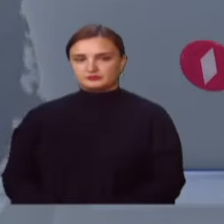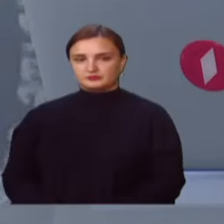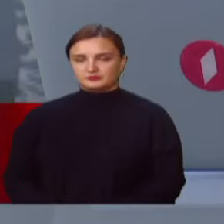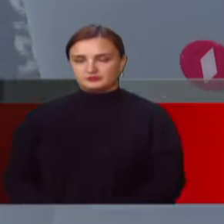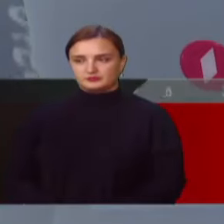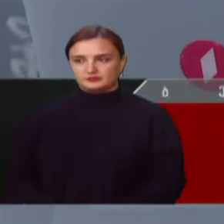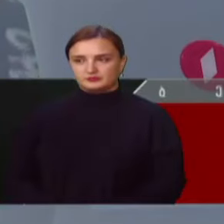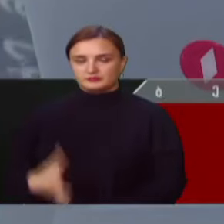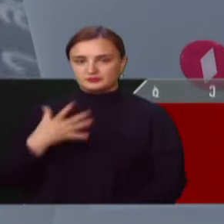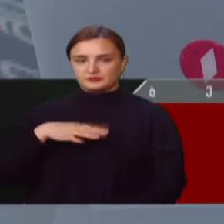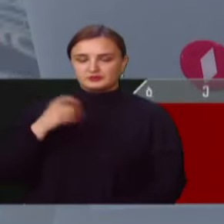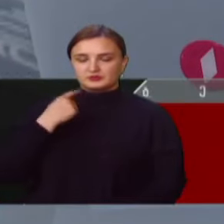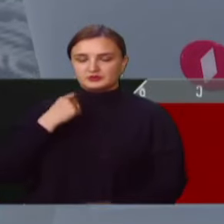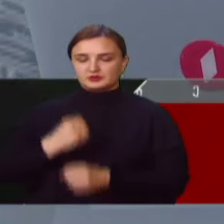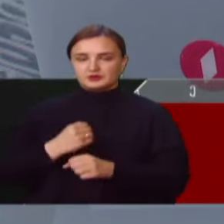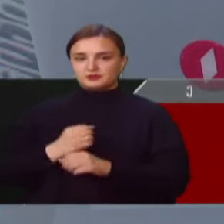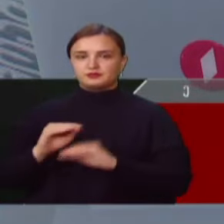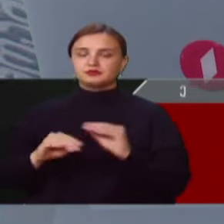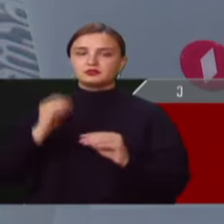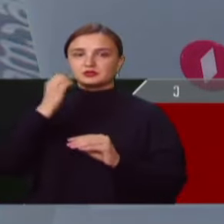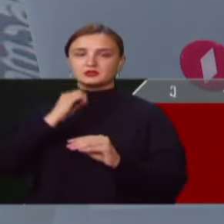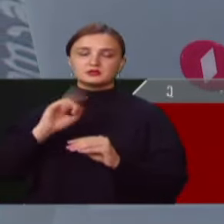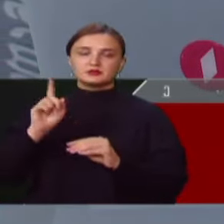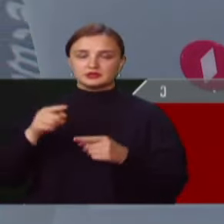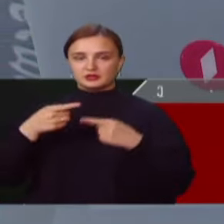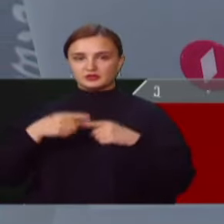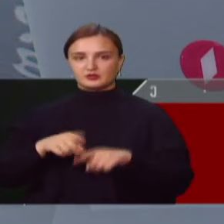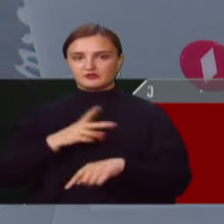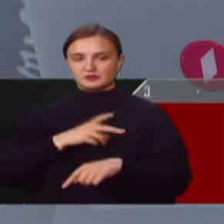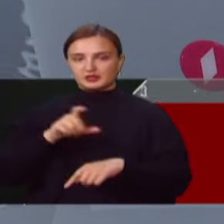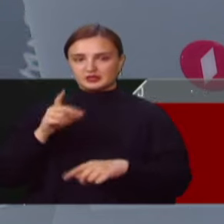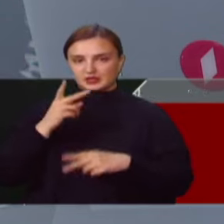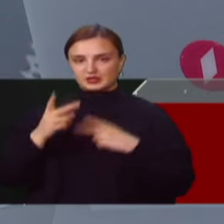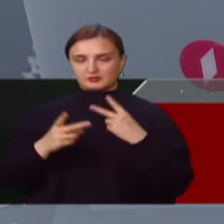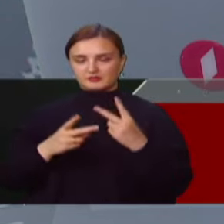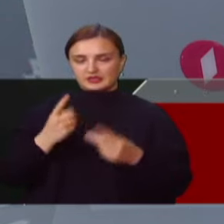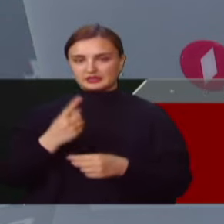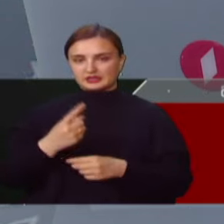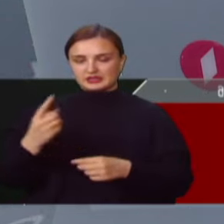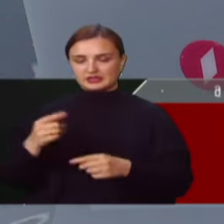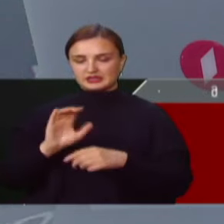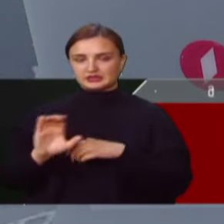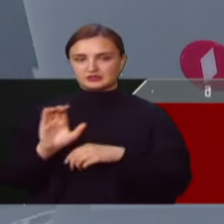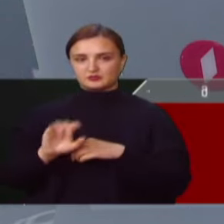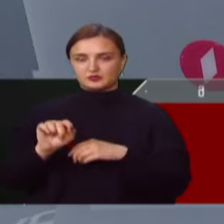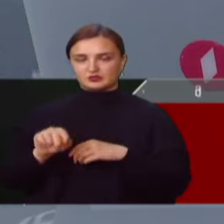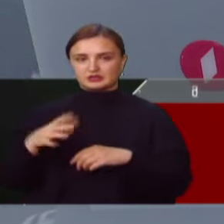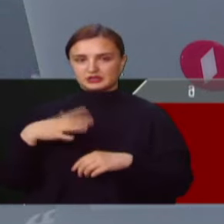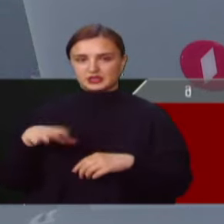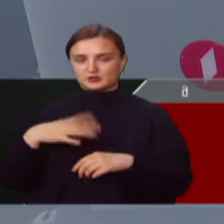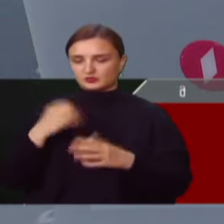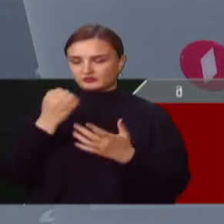Kartul ღვინოსა და ღვინის დამზადების უძველეს ტექნოლოგიებს ამჯერად ბრიტანელები გაეცნენ გაერთიანებული სამეფო ერთ-ერთი საექსპორტო ბაზრებს შორის, სადაც